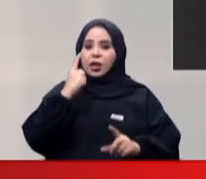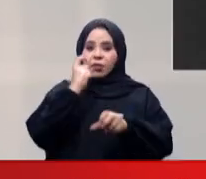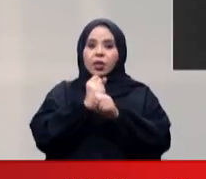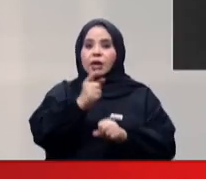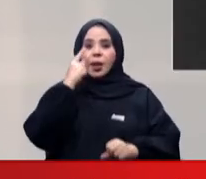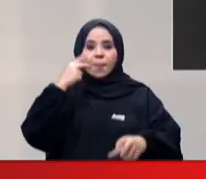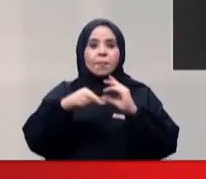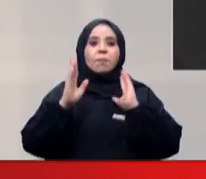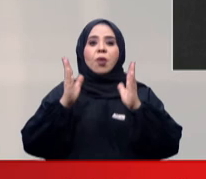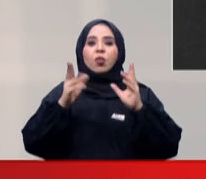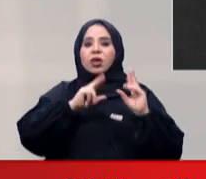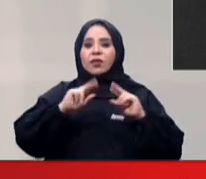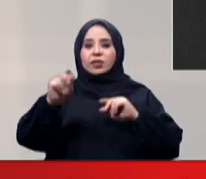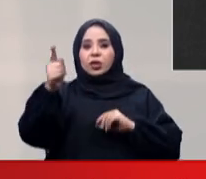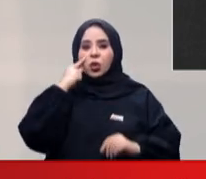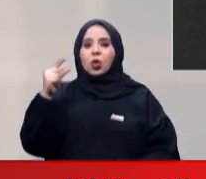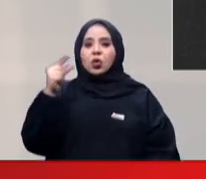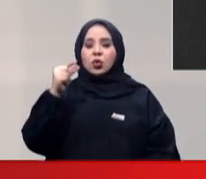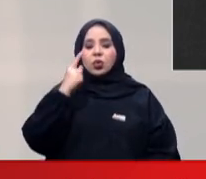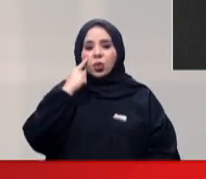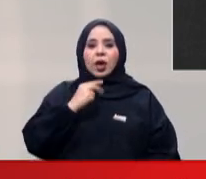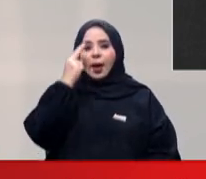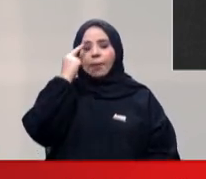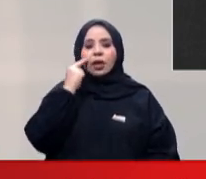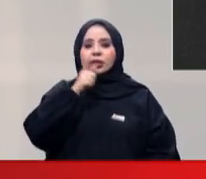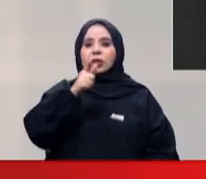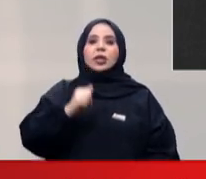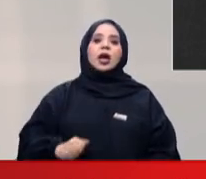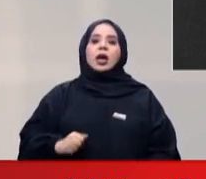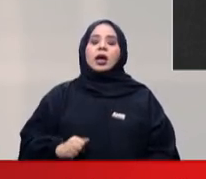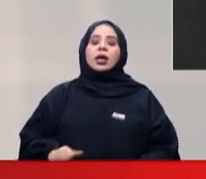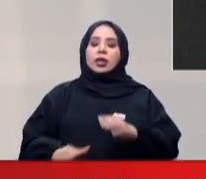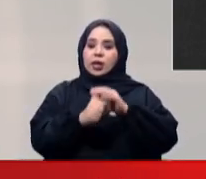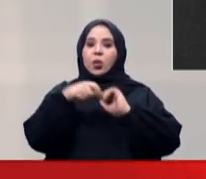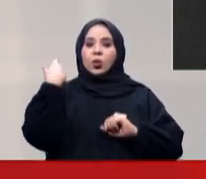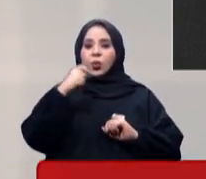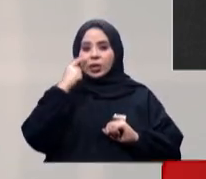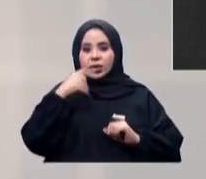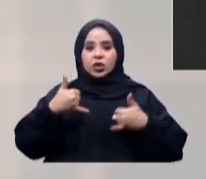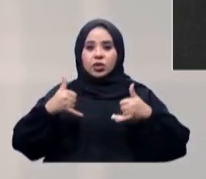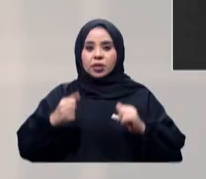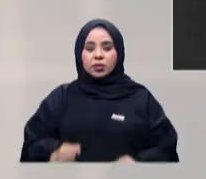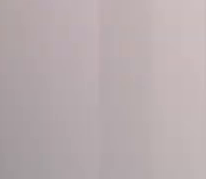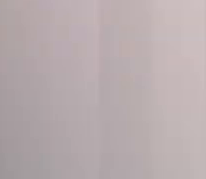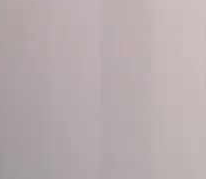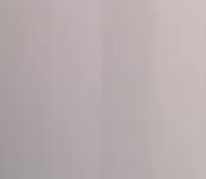المقر برقية تهنئة مماثلة إلى دولة الدكتور عبد العزيز جراد الوزير الأول الجزائري.